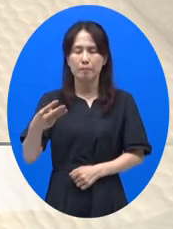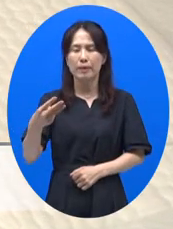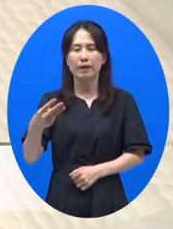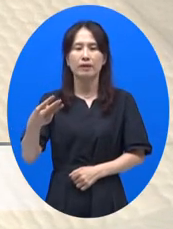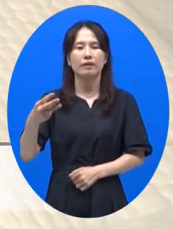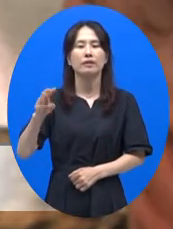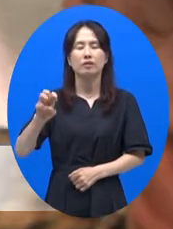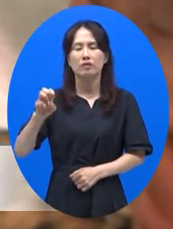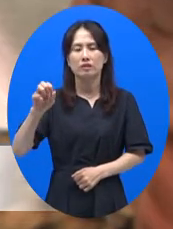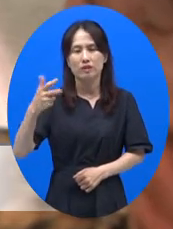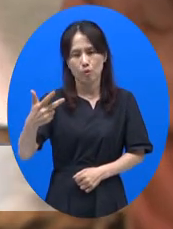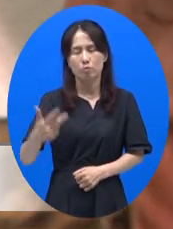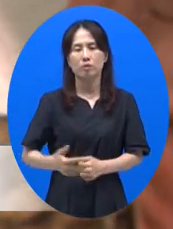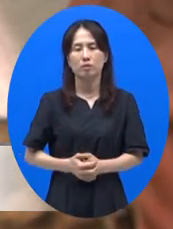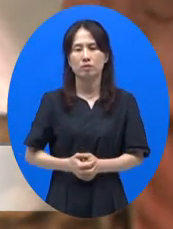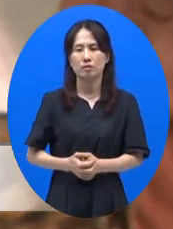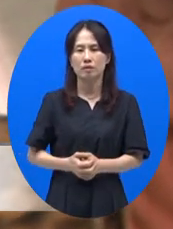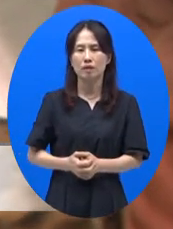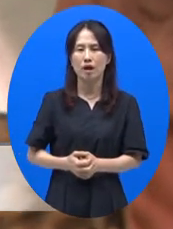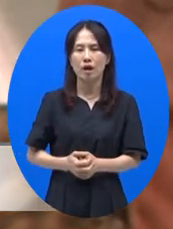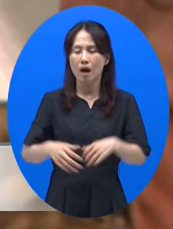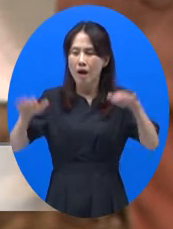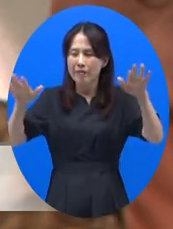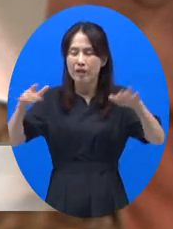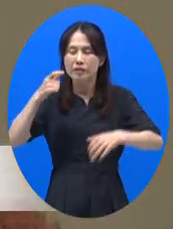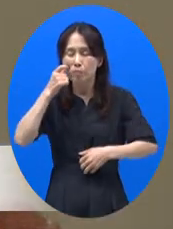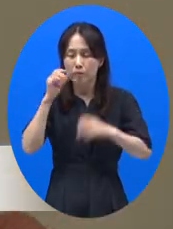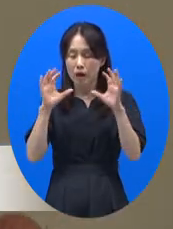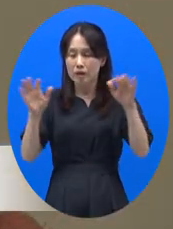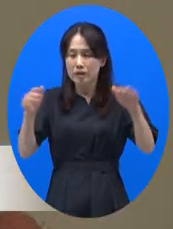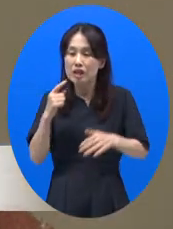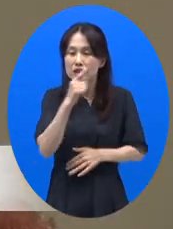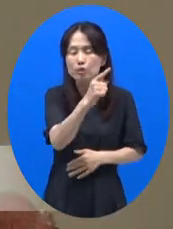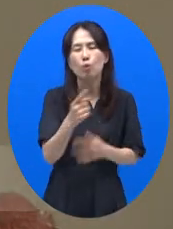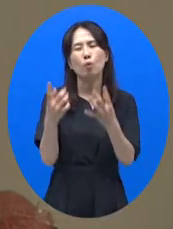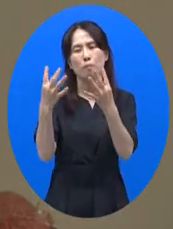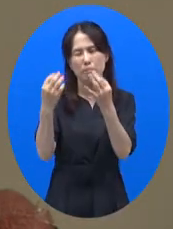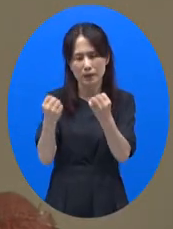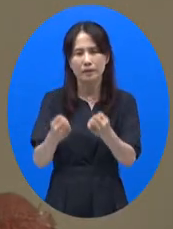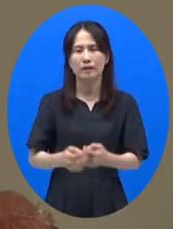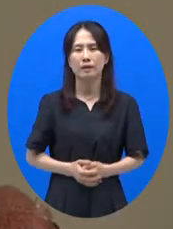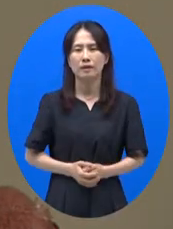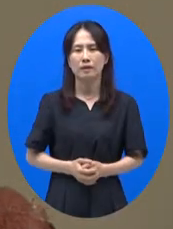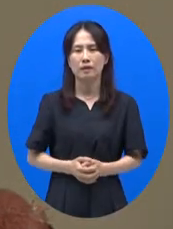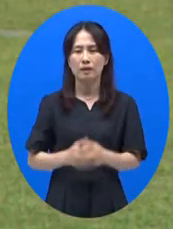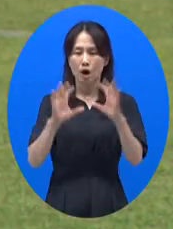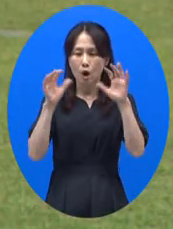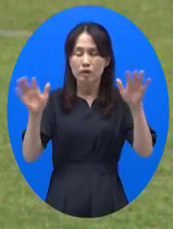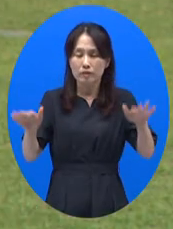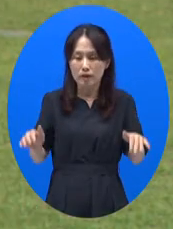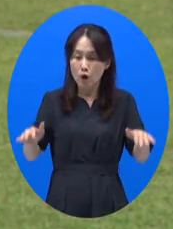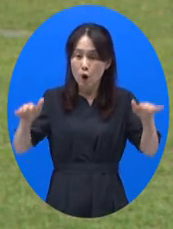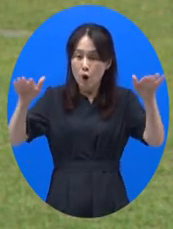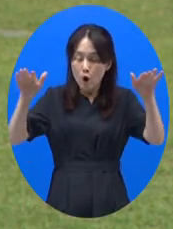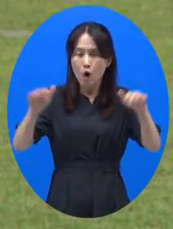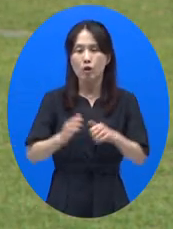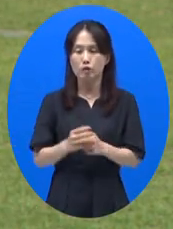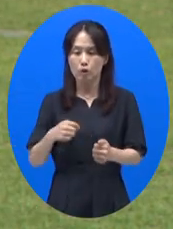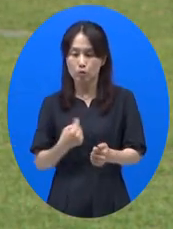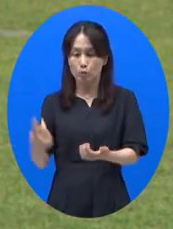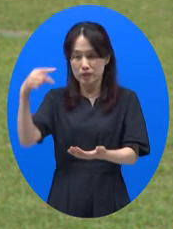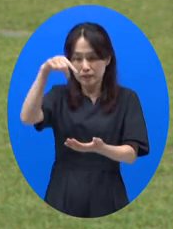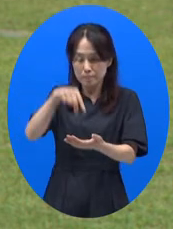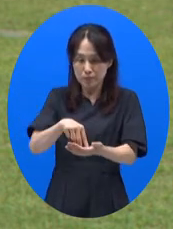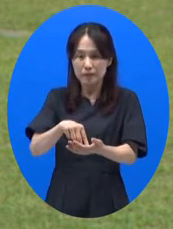했는데 이소 단계의 날지 못하는 어린 새를 신고하는 경우가 많기 때문입니다 어린 제가 커서 둥지를 떠나는 과정을